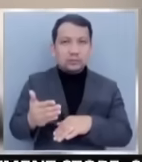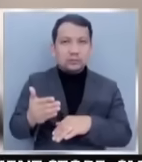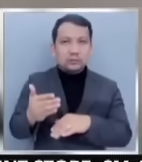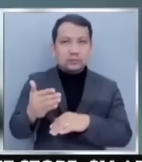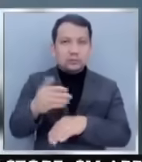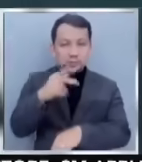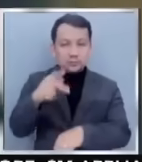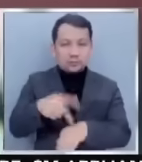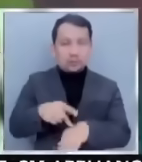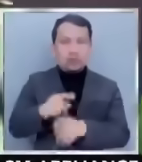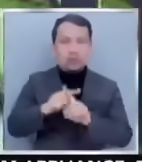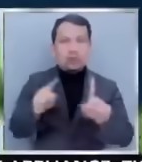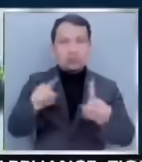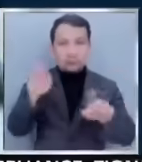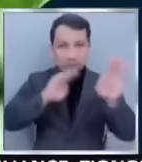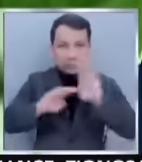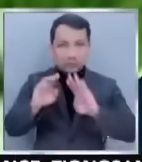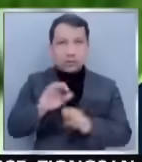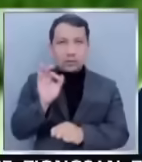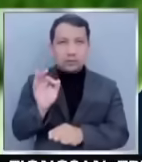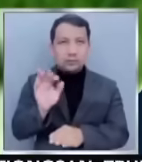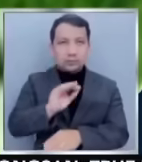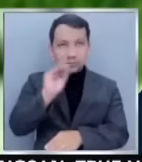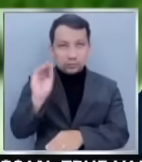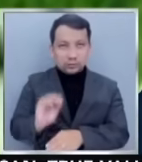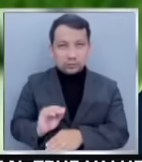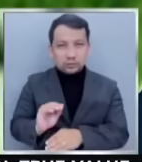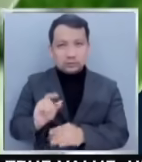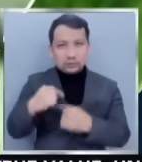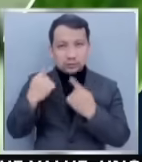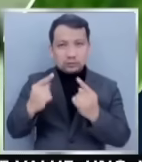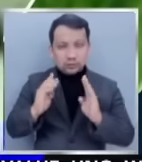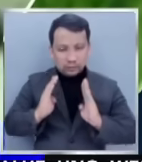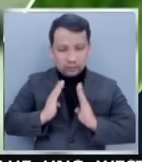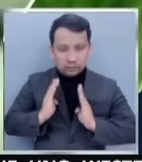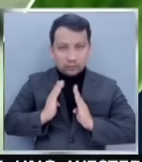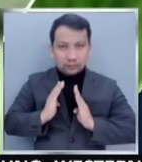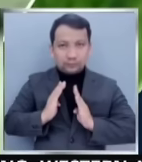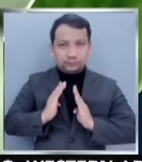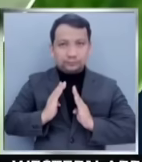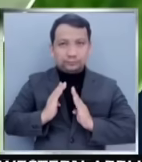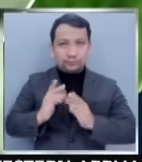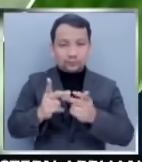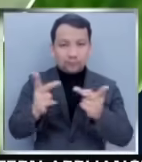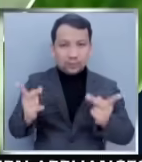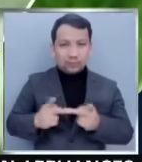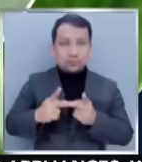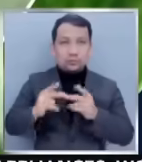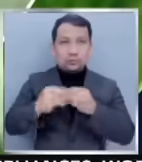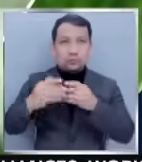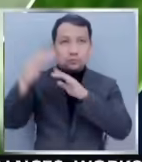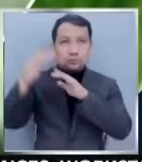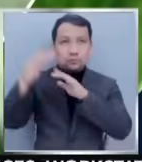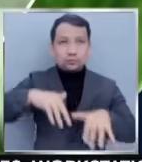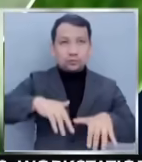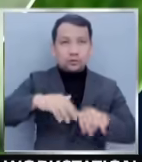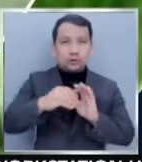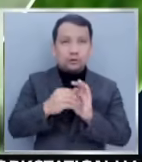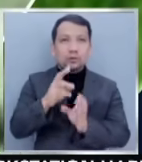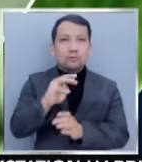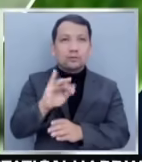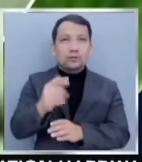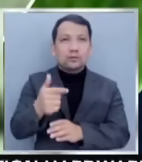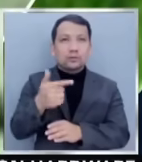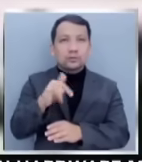problema, halos 90% ng lungsod ng Baguio ay susceptible sa landslide base sa datos ng Mines and Geosciences